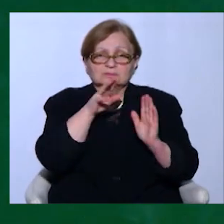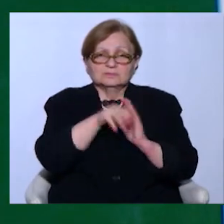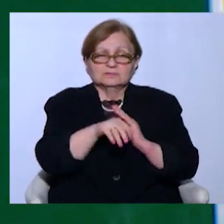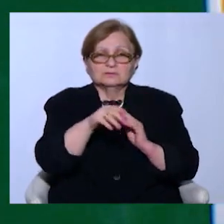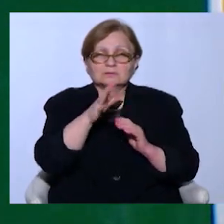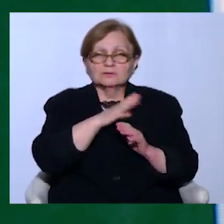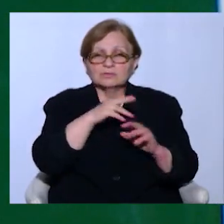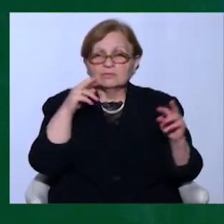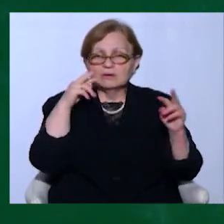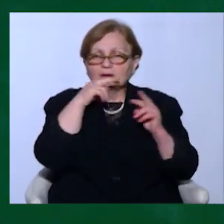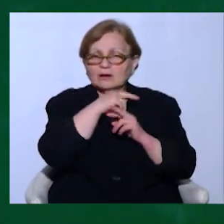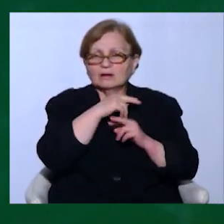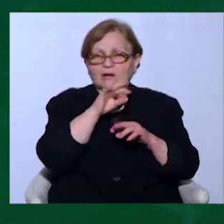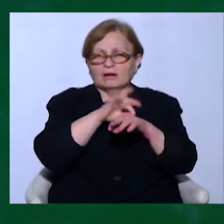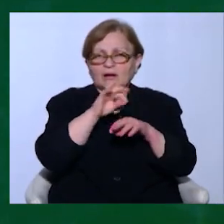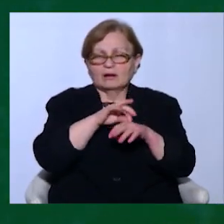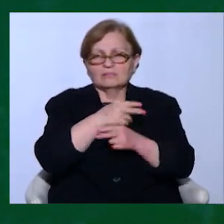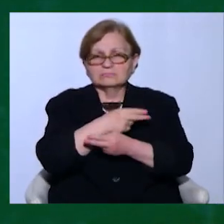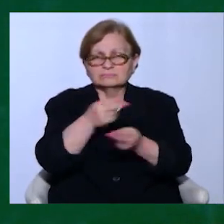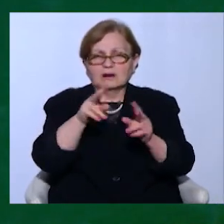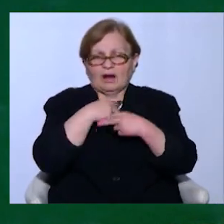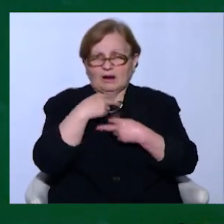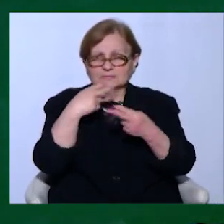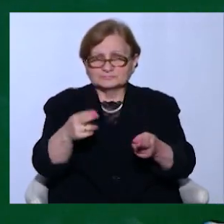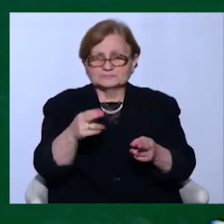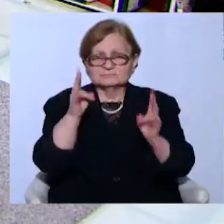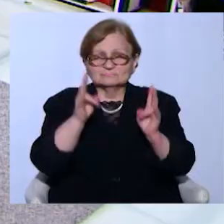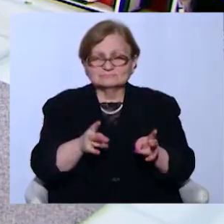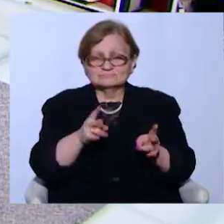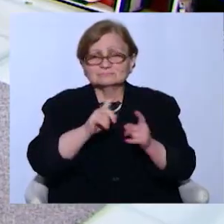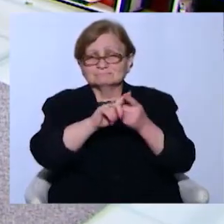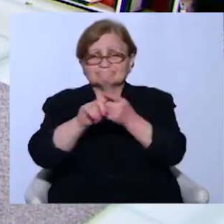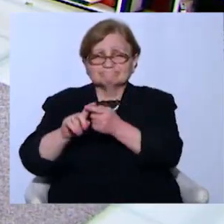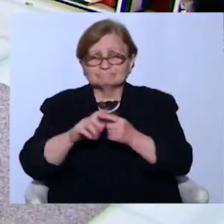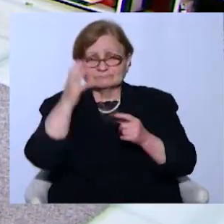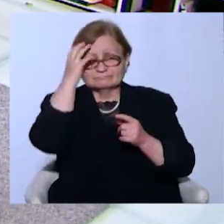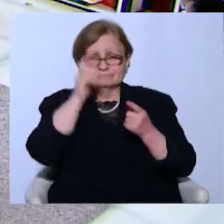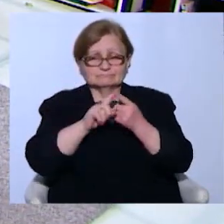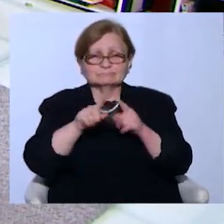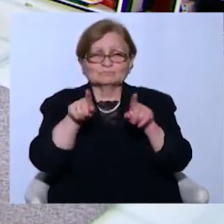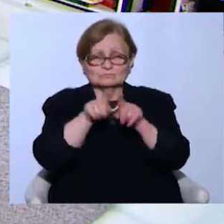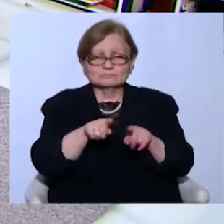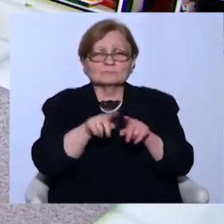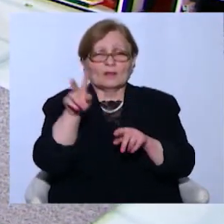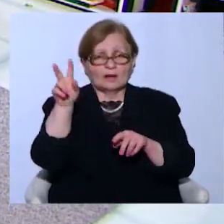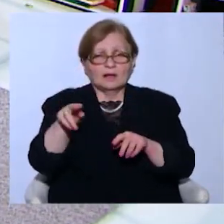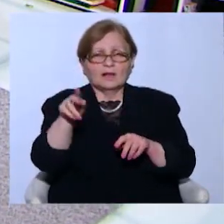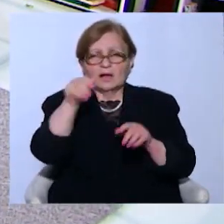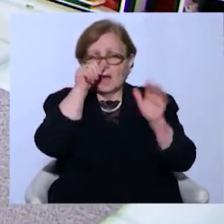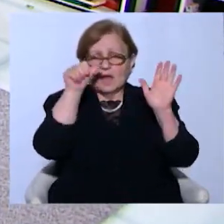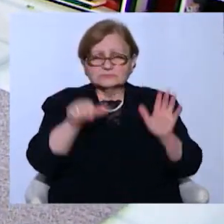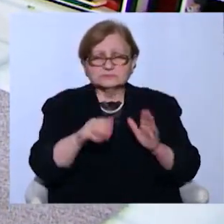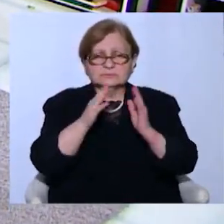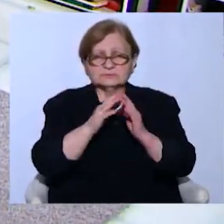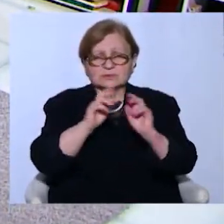შავი ჭირის მორიგი ტალღა და კემბრიჯის უნივერსიტეტმა დაითხო თავისი სტუდენტები და ნიუტონი დაახლოებით 9 წელი იყო